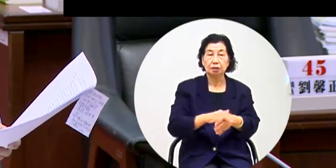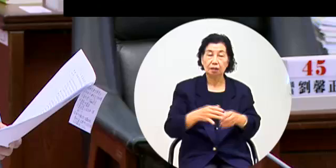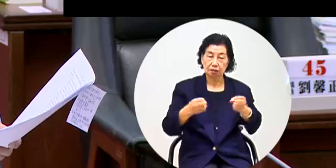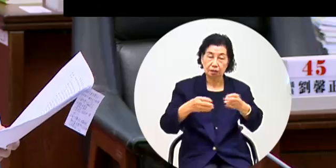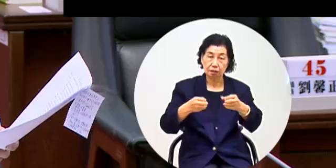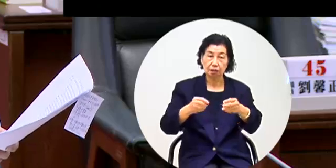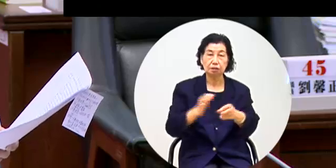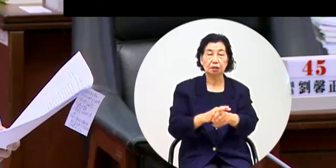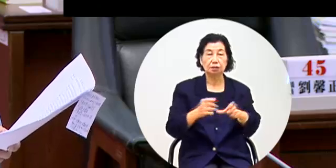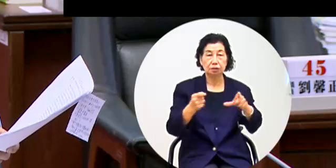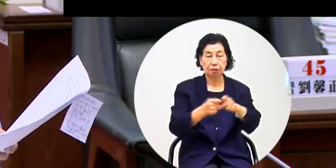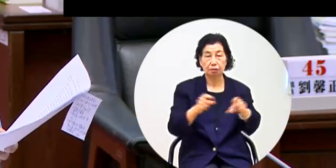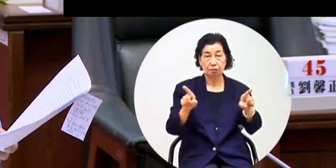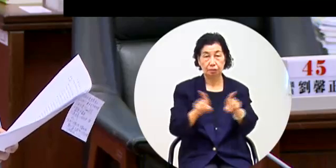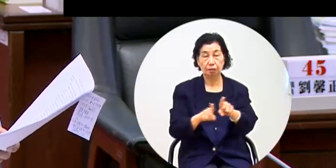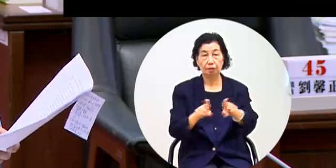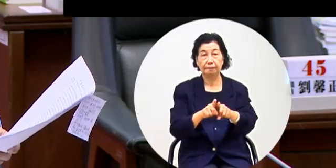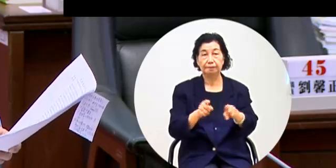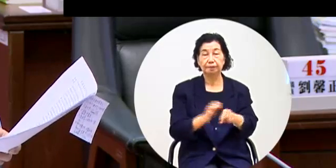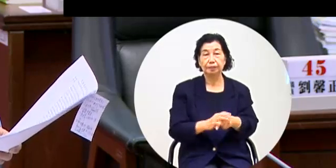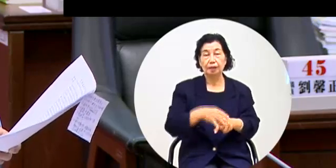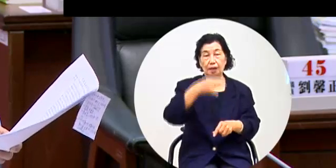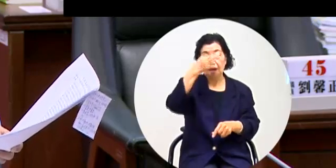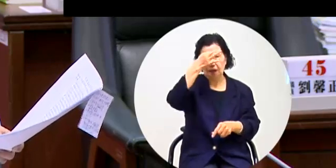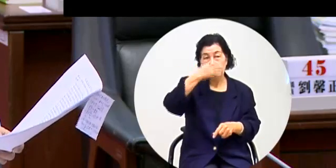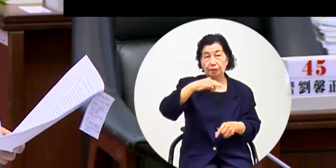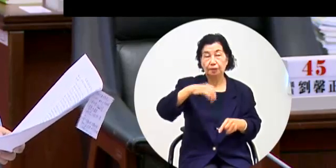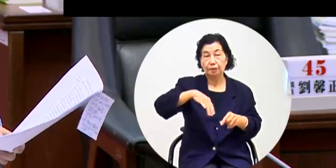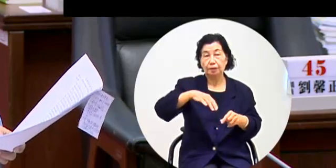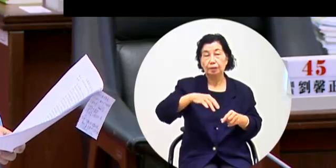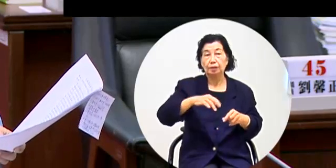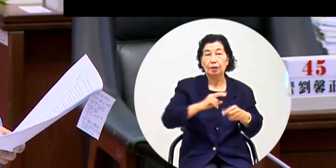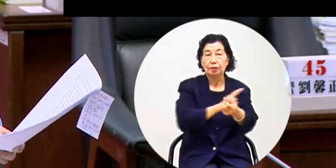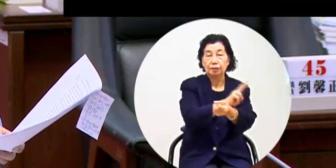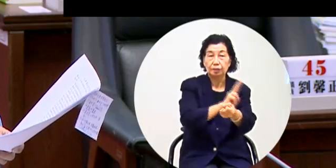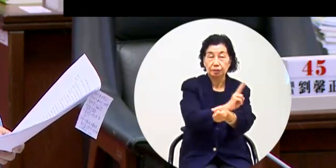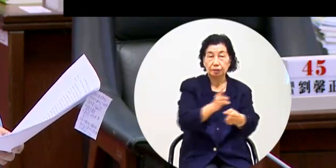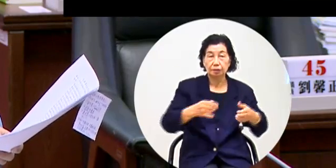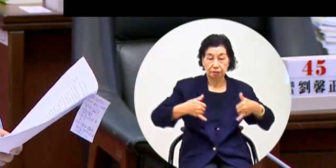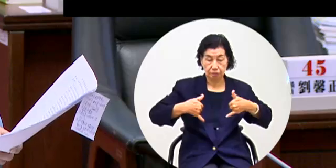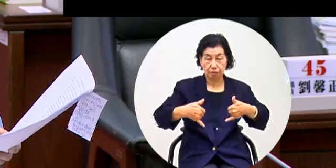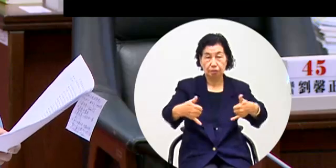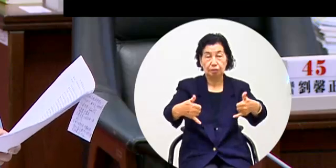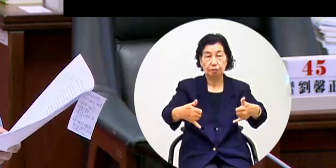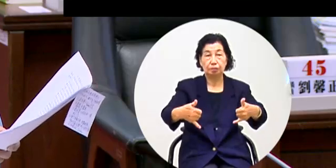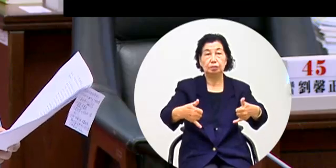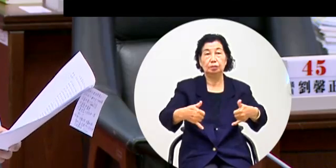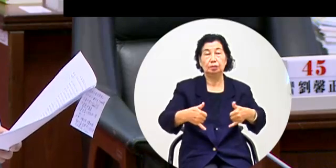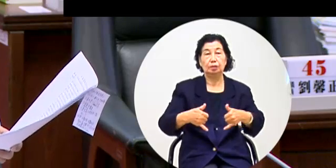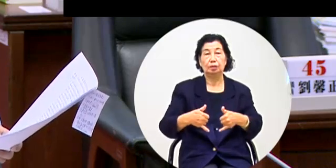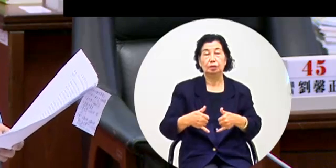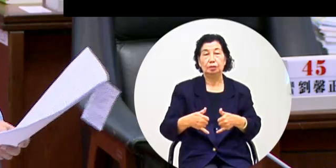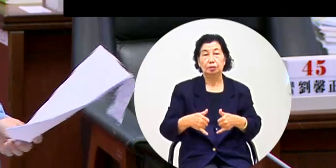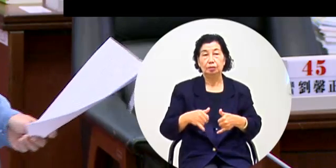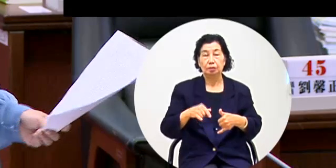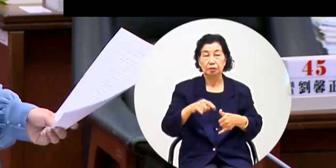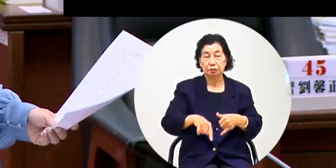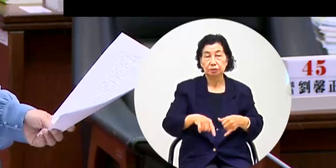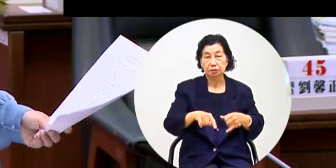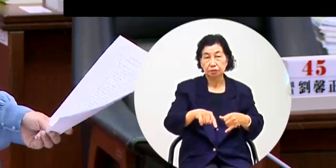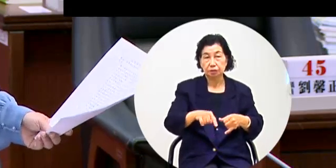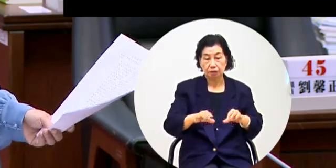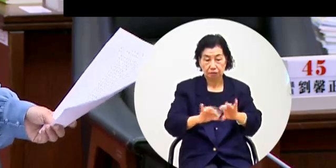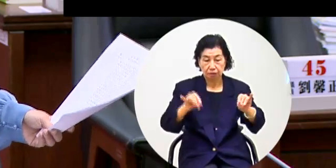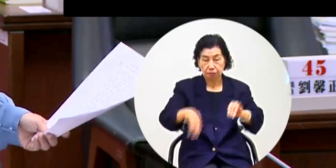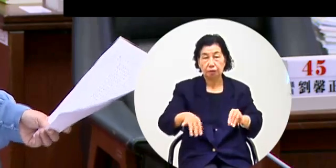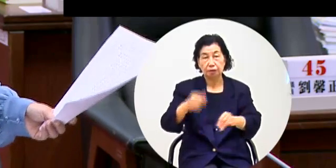路大家都知道吼，已经嘛是同老雷的所在，但是当时很遗憾的就是凤林路是住宅区，好，那个，所以呢，变成就